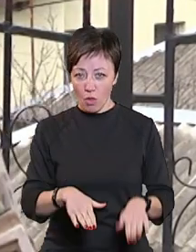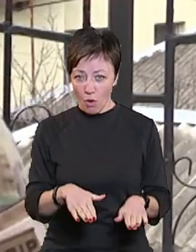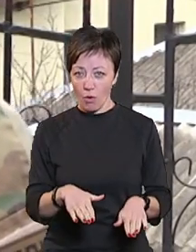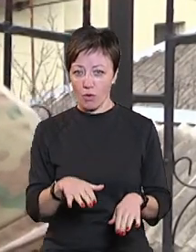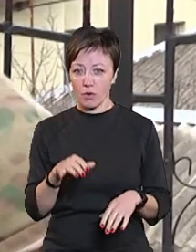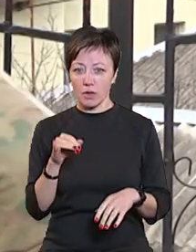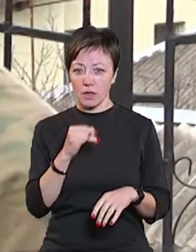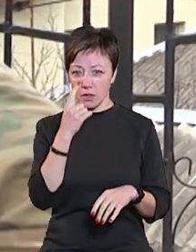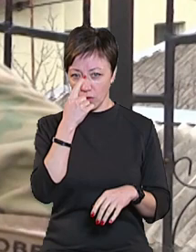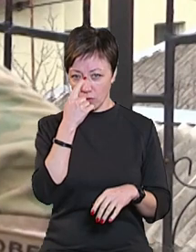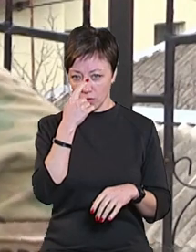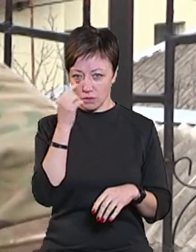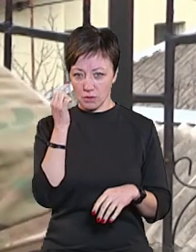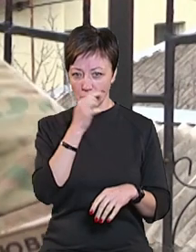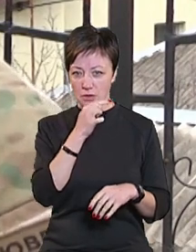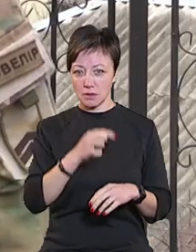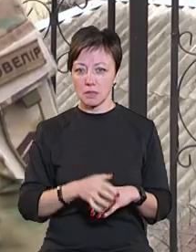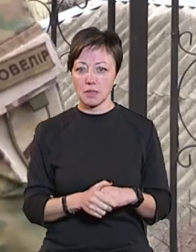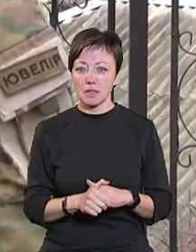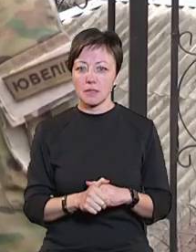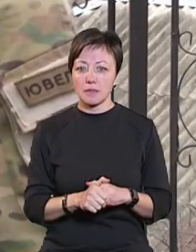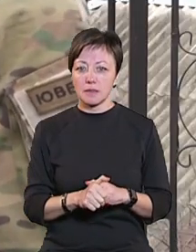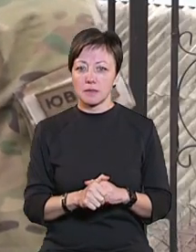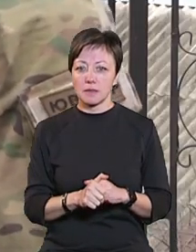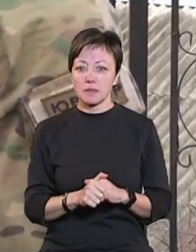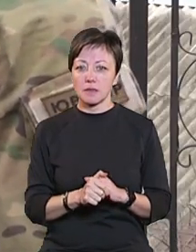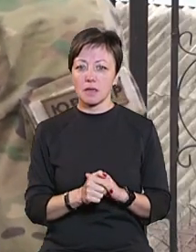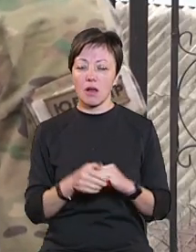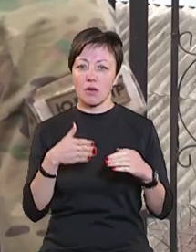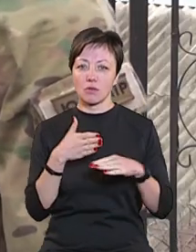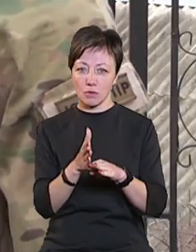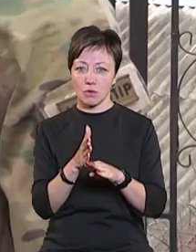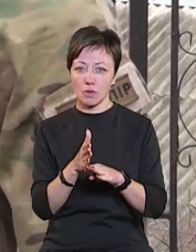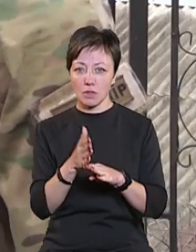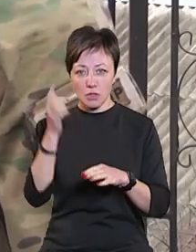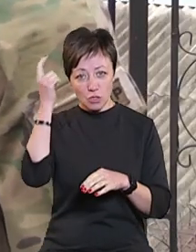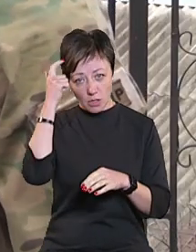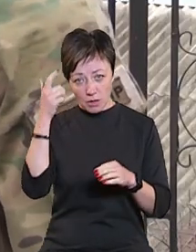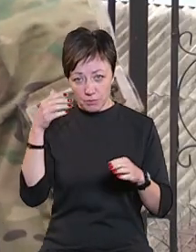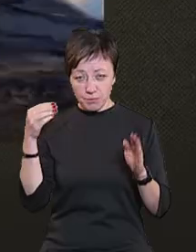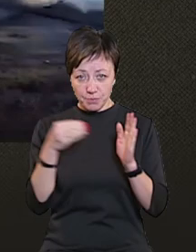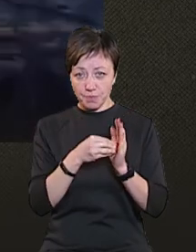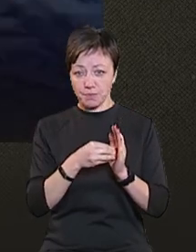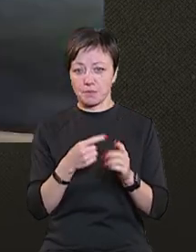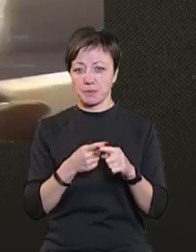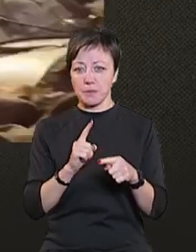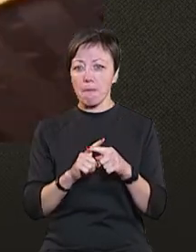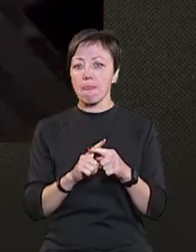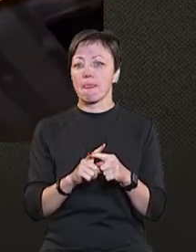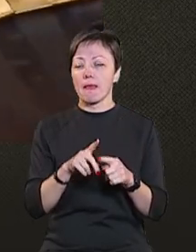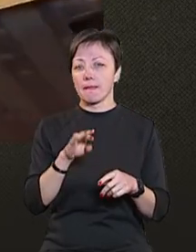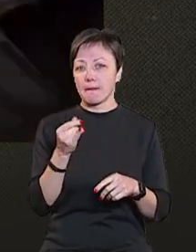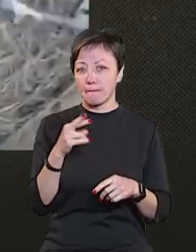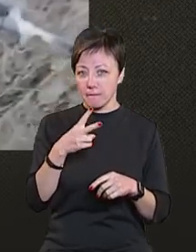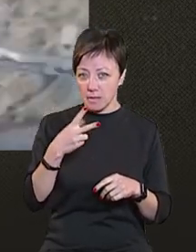прошив кінчик носа, наскрізь отак. Декілька осколків застряло у шлемі, декілька в спорядженні тут. З травня